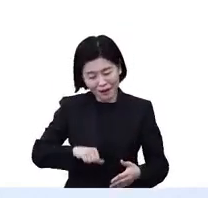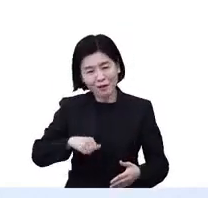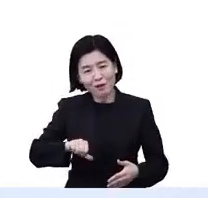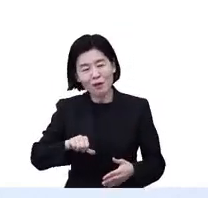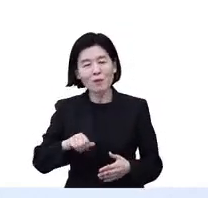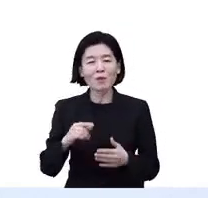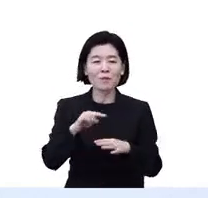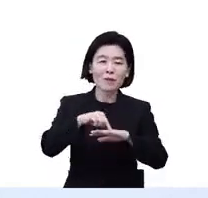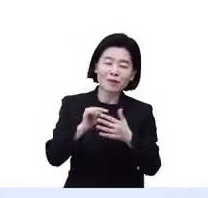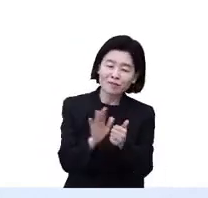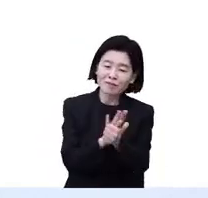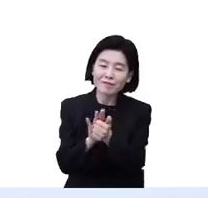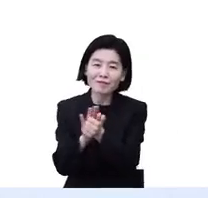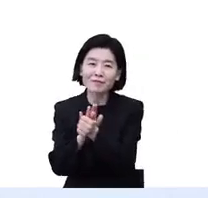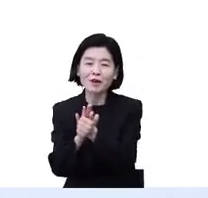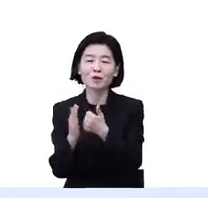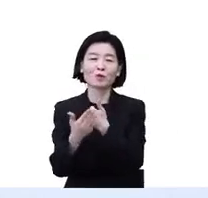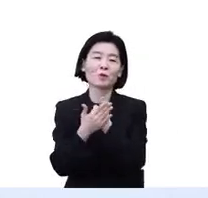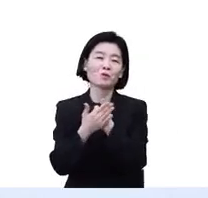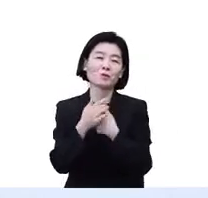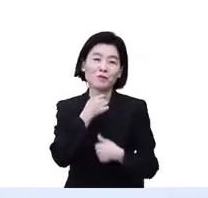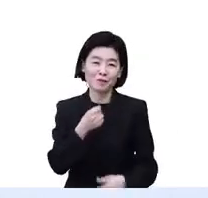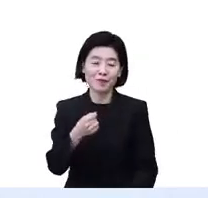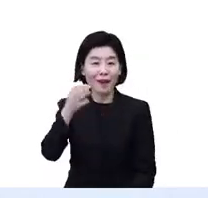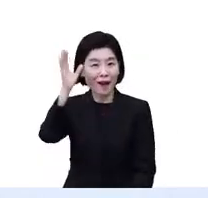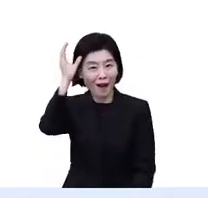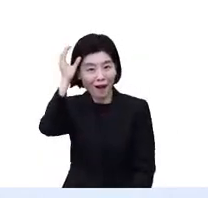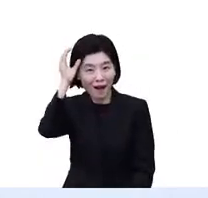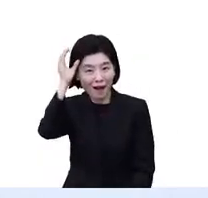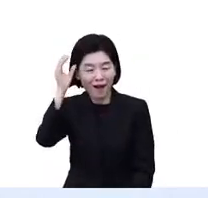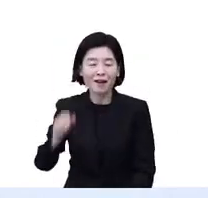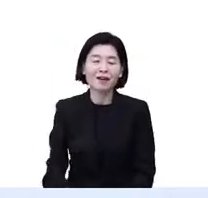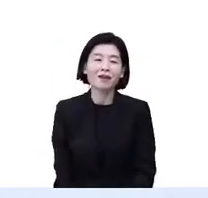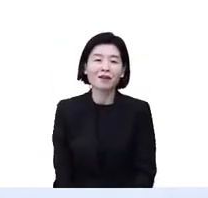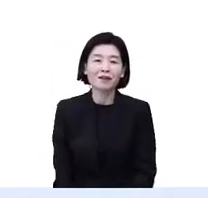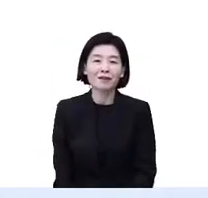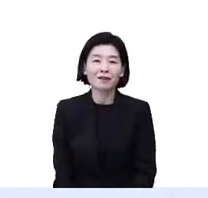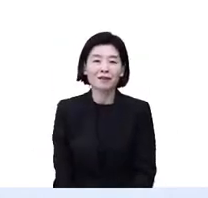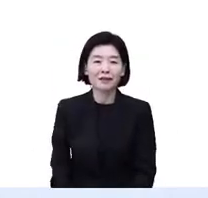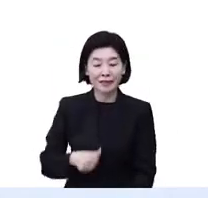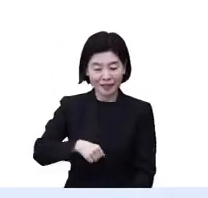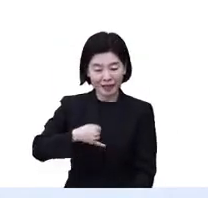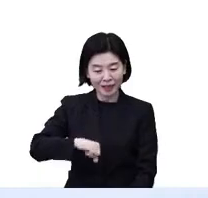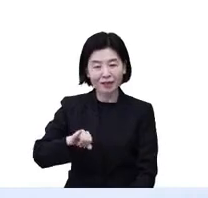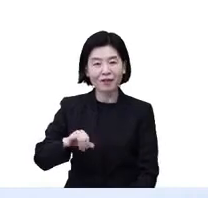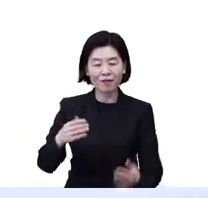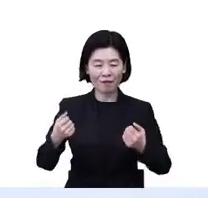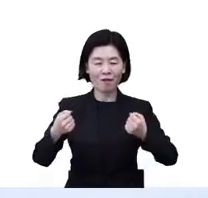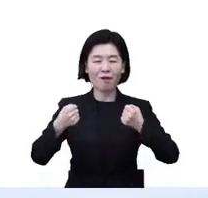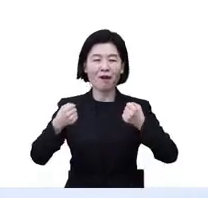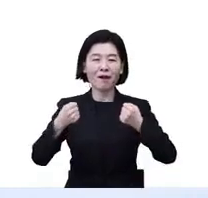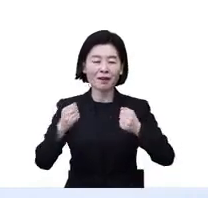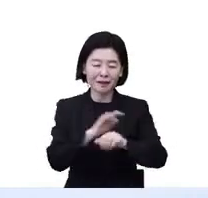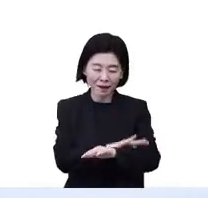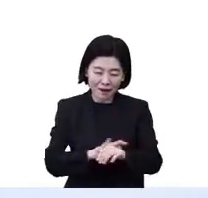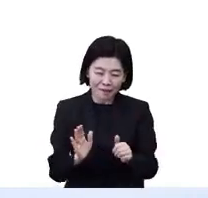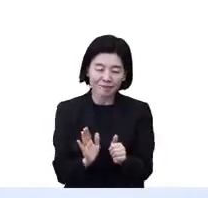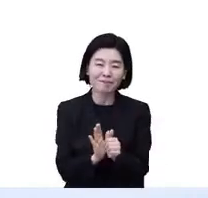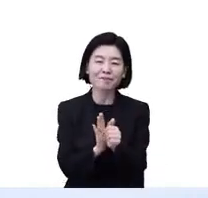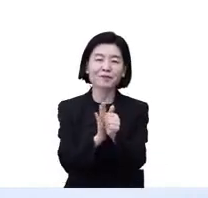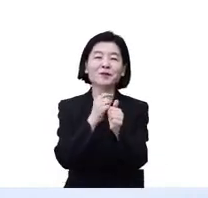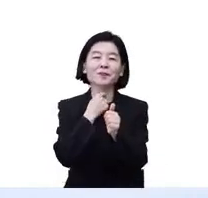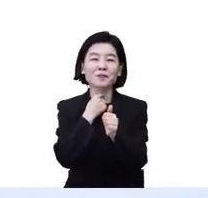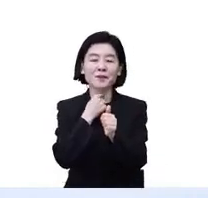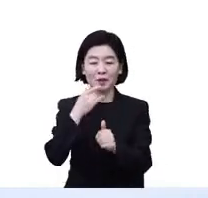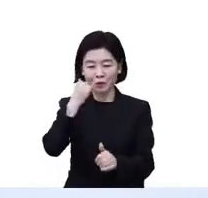기대합니다 라는 댓글도 있고요. 또 우리 아이들이 건강하게 자랄 수 있도록 자리하는 부모가 되고 싶어요 라는